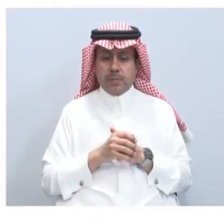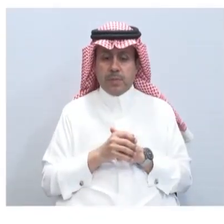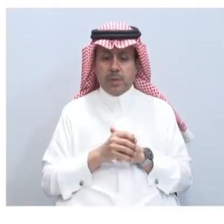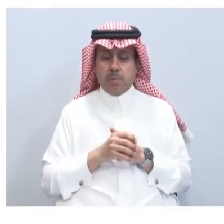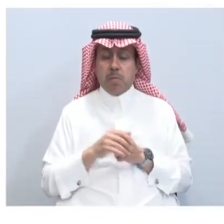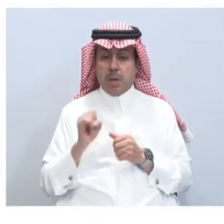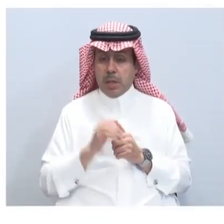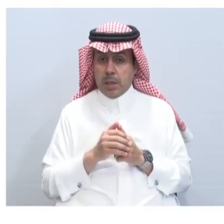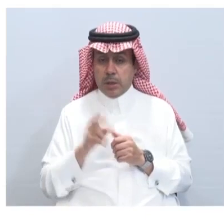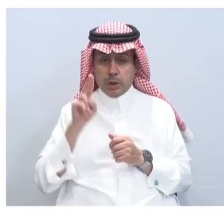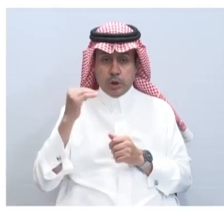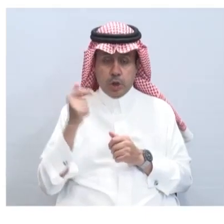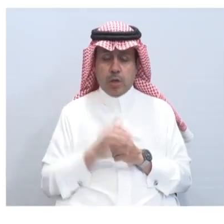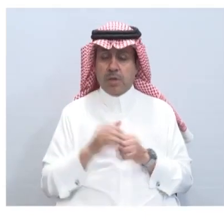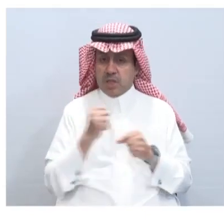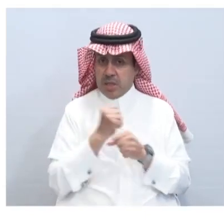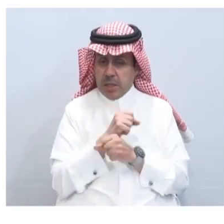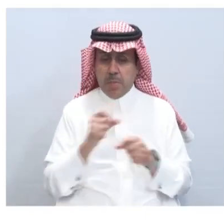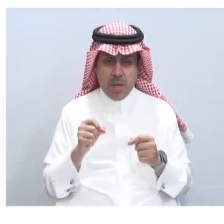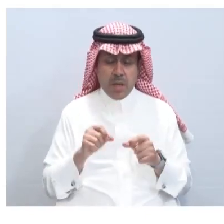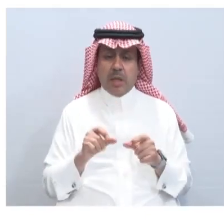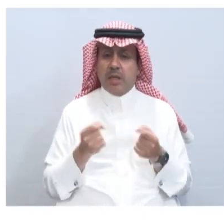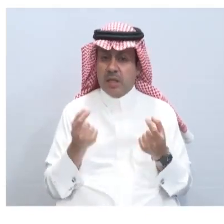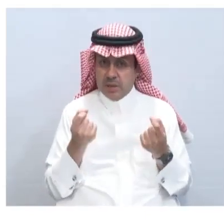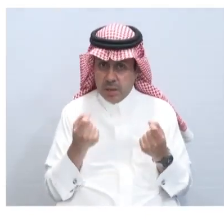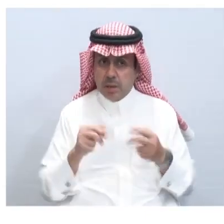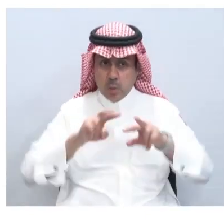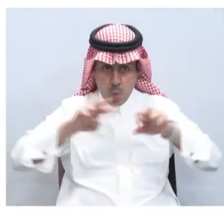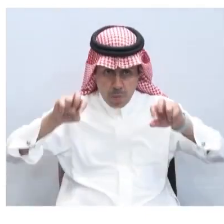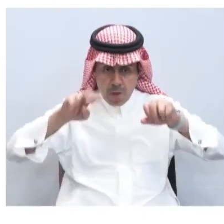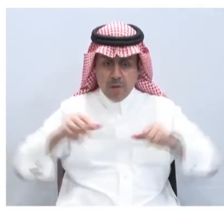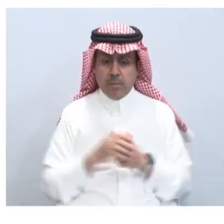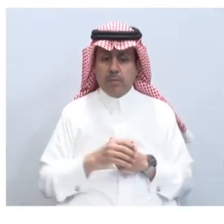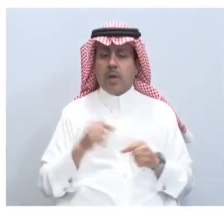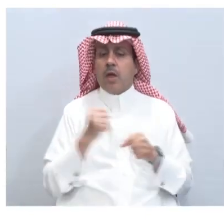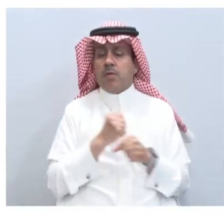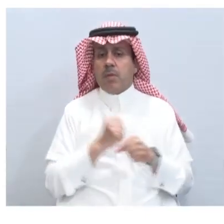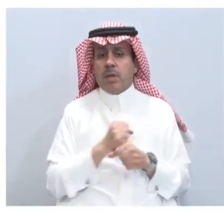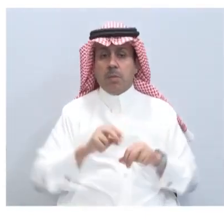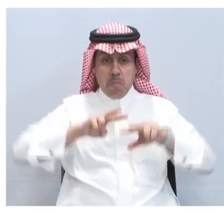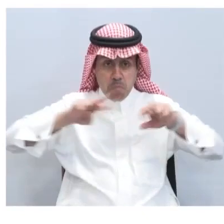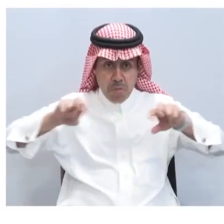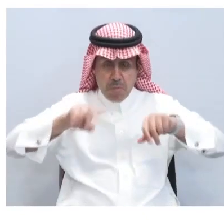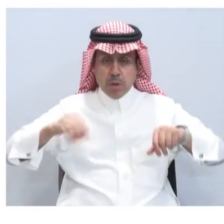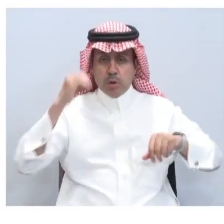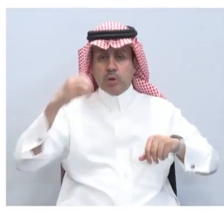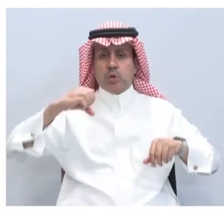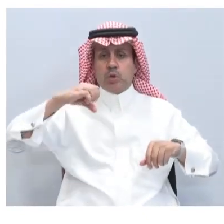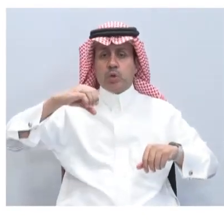من خلال تجاربك في استخدام الانترنت والبحث في كيف تتم عمليه البحث في جوجل